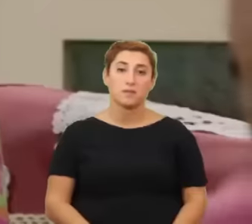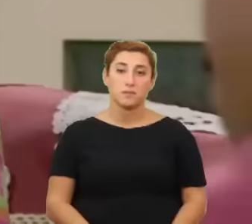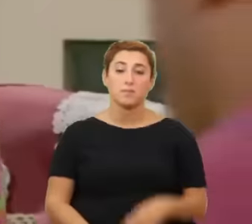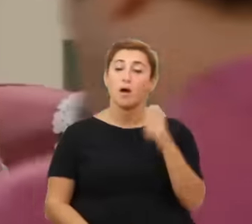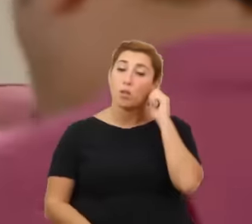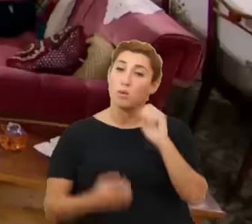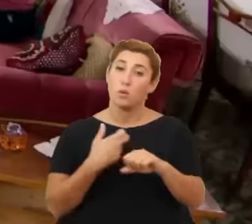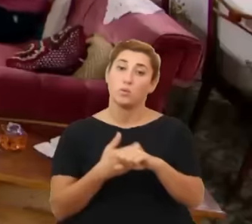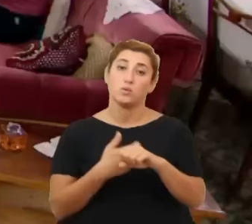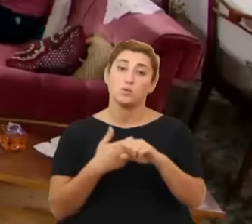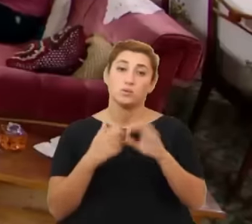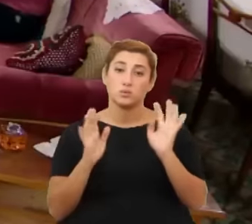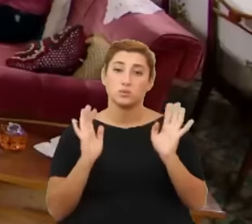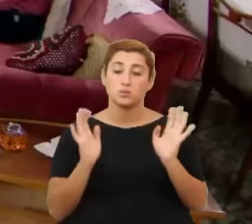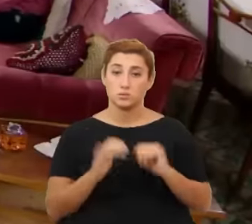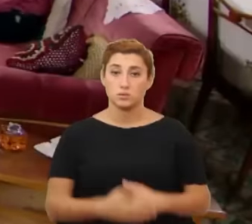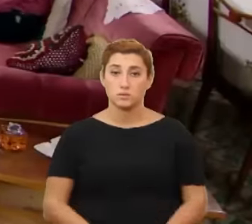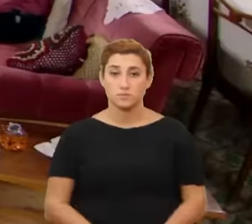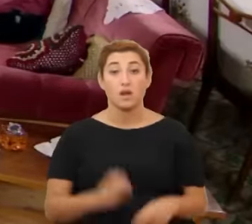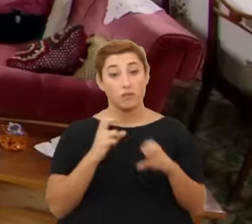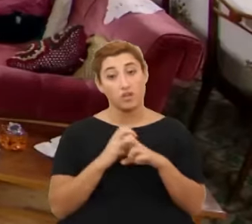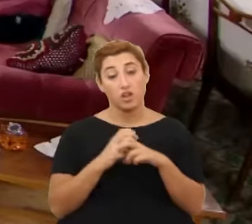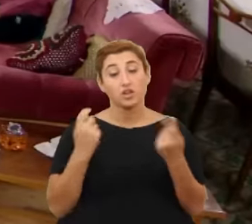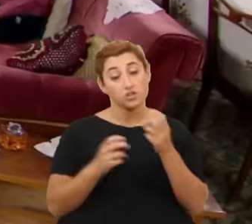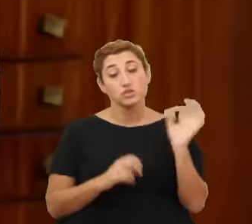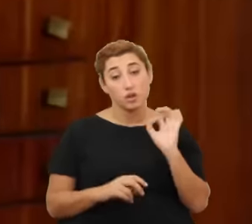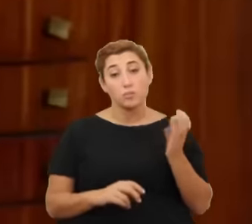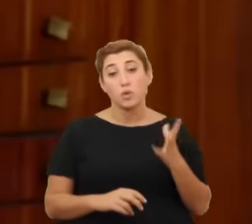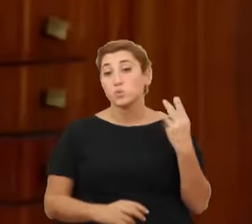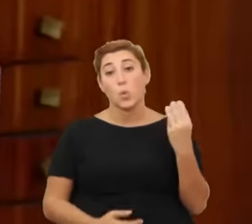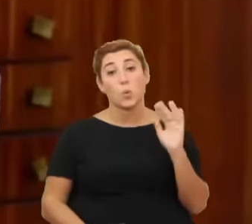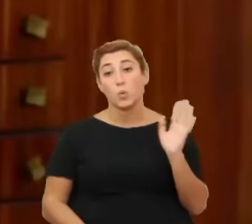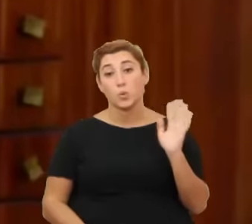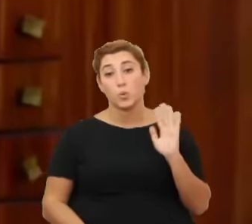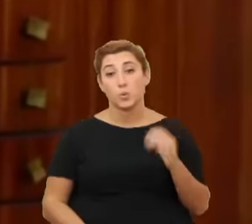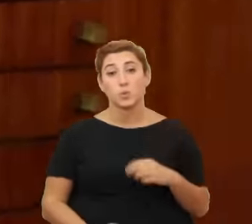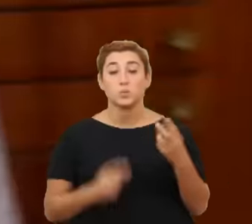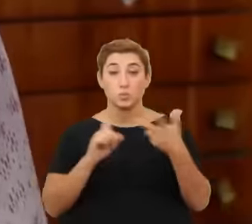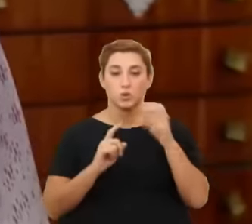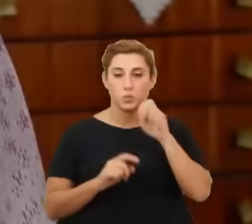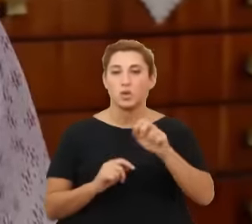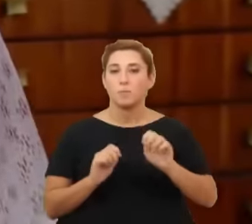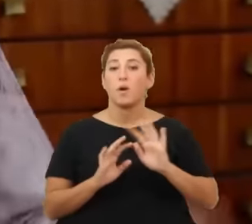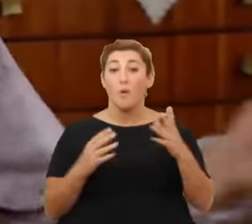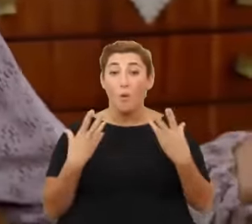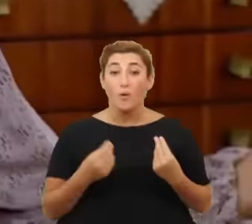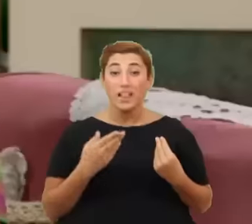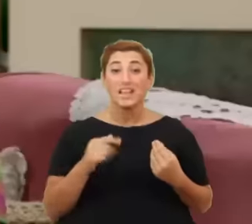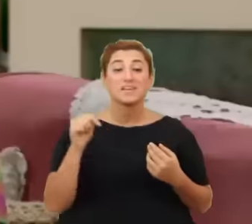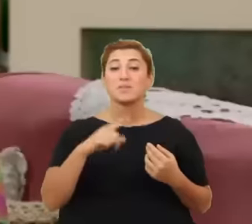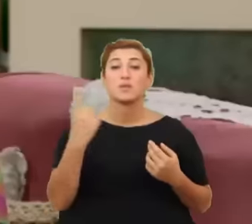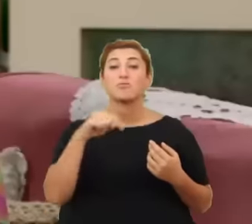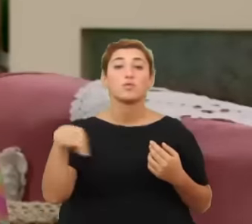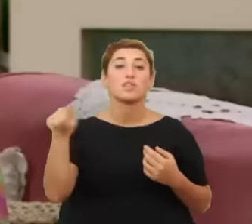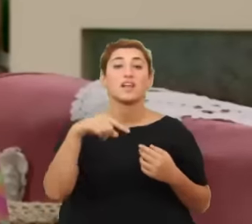Allah göstermesin. Allah tehlikeli iş tabii yani. Çok. Üçüncü devre çok öyle ki yani bir de